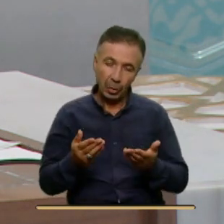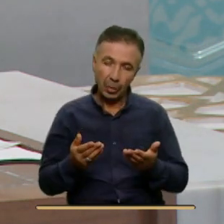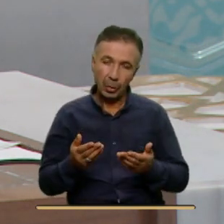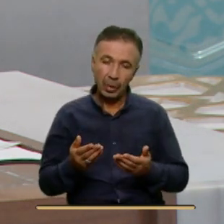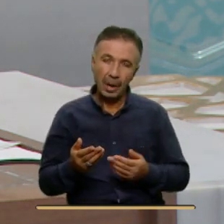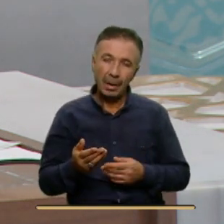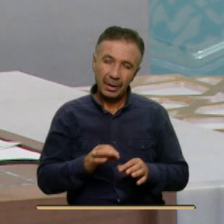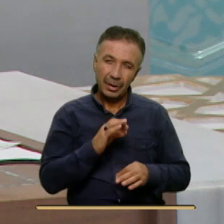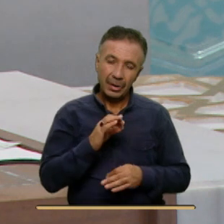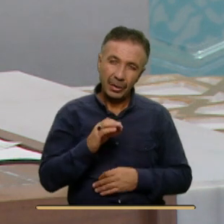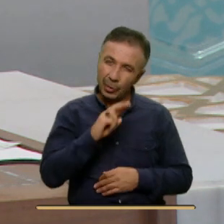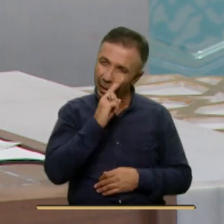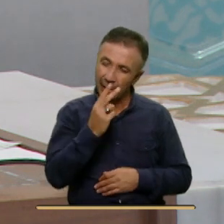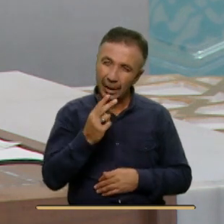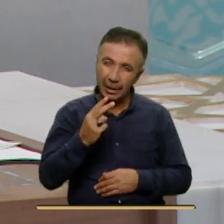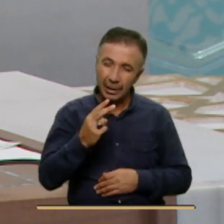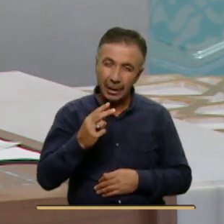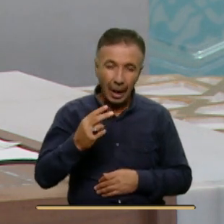insan iflas etmiş kimsedir.